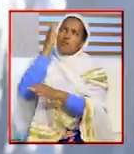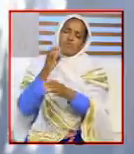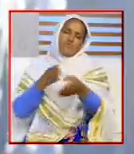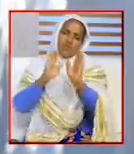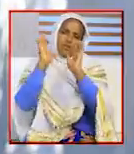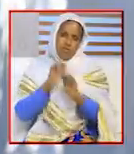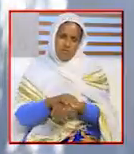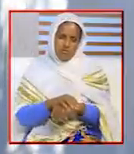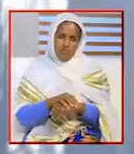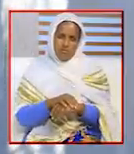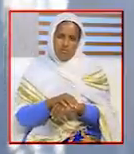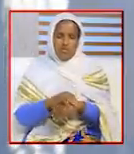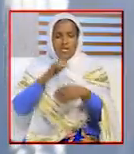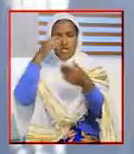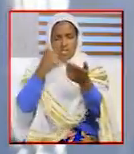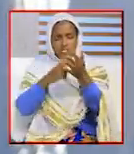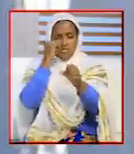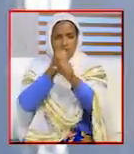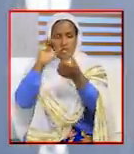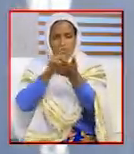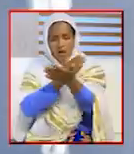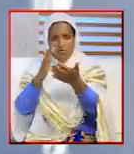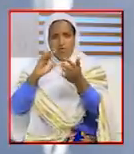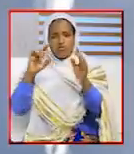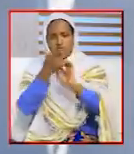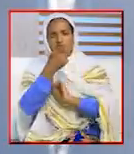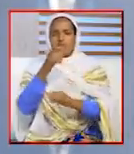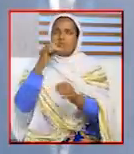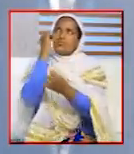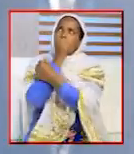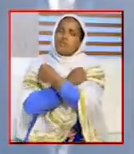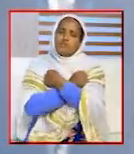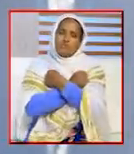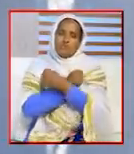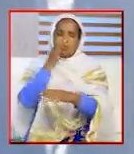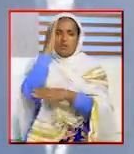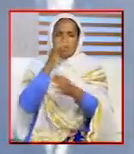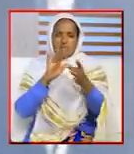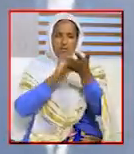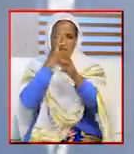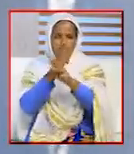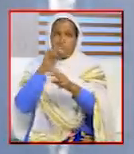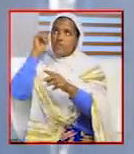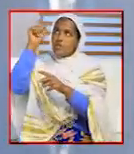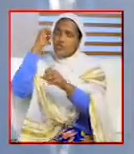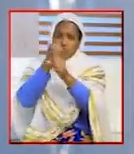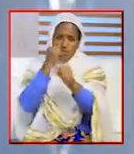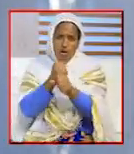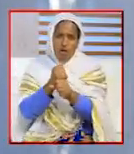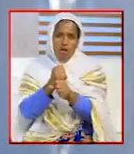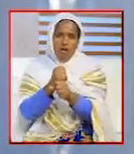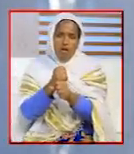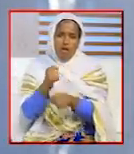መድኃኒዓለም የዚህ ሥራ ተካፋዮች እንድንሆን ወደደ መድኃኒዓለም የሱ ሥራ